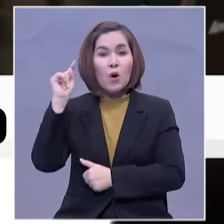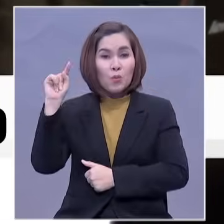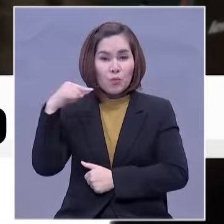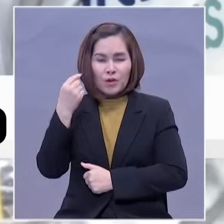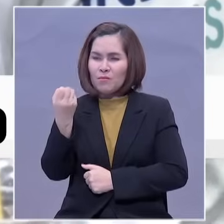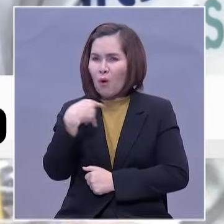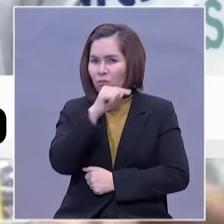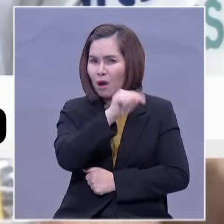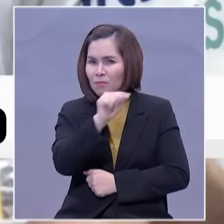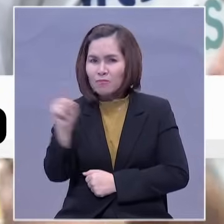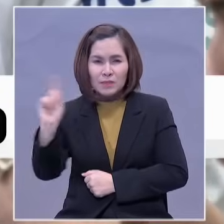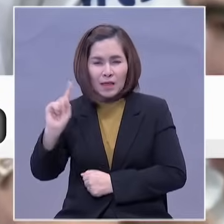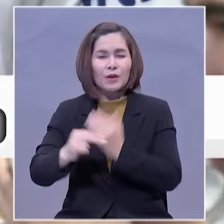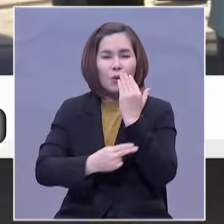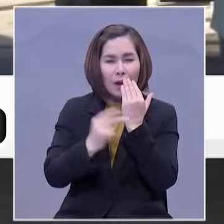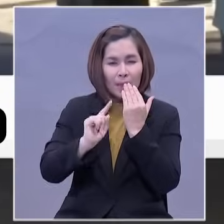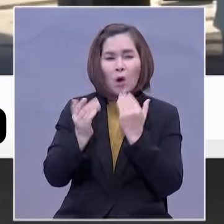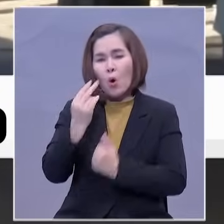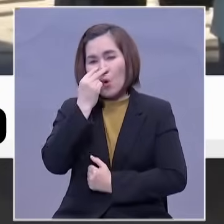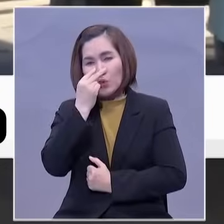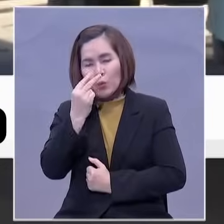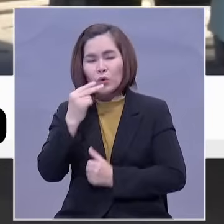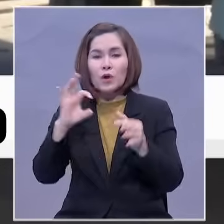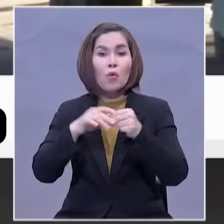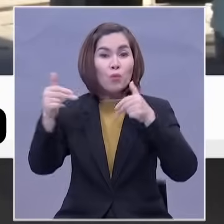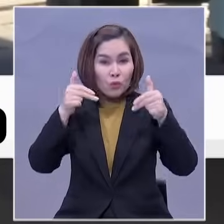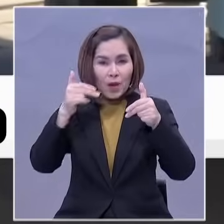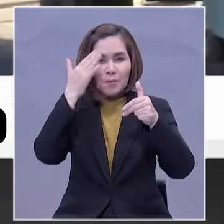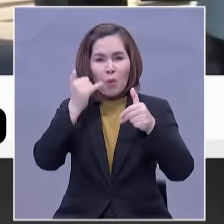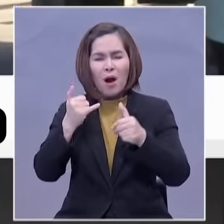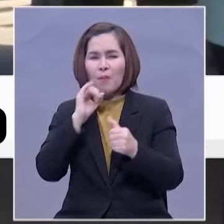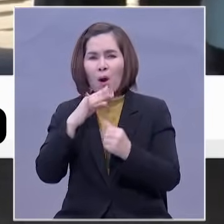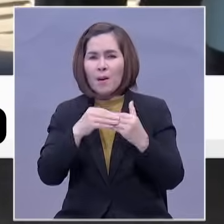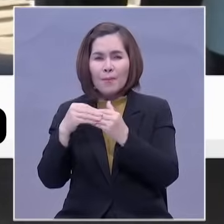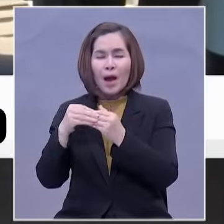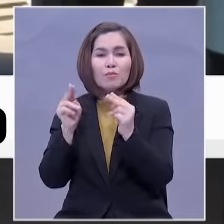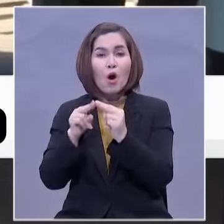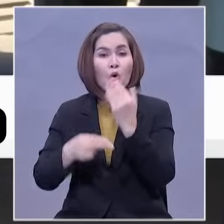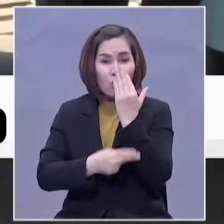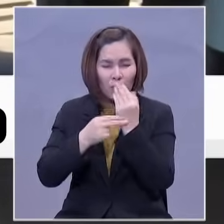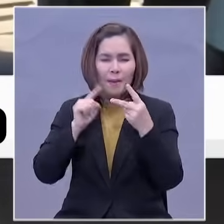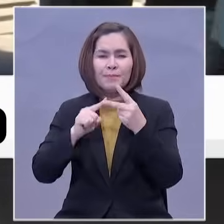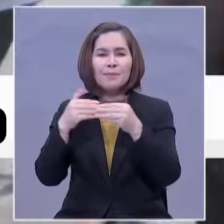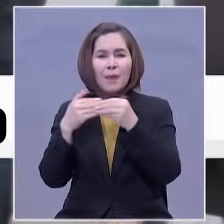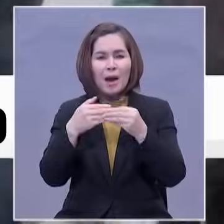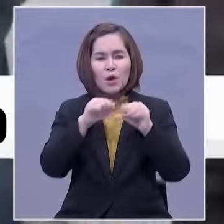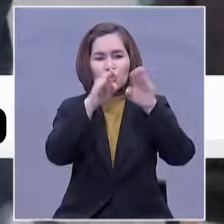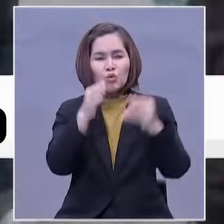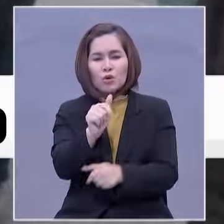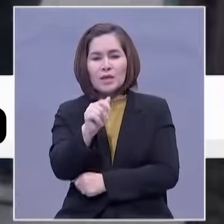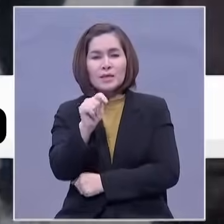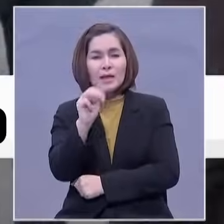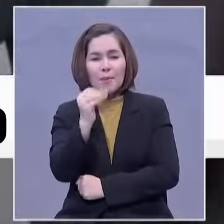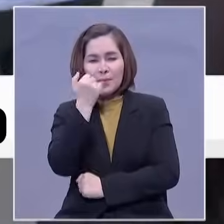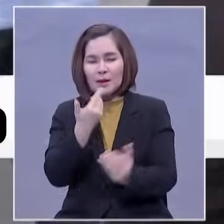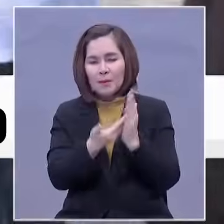อ้างว่าถูกพาไปโรงแรมแล้วก็พาไปตระเวนกดเงินจากตู้ atmนะครับก็คงจะทราบรายละเอียดทั้งหมดได้ไม่นานแล้วก็